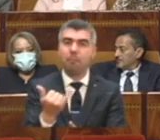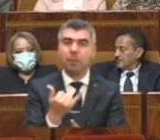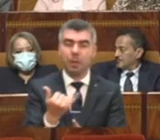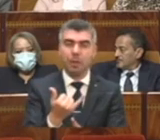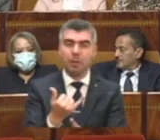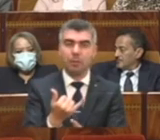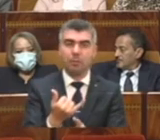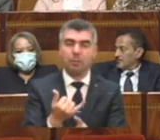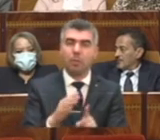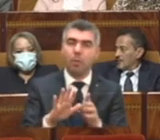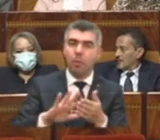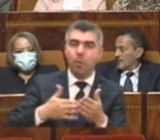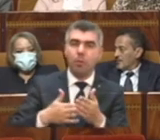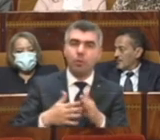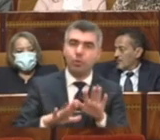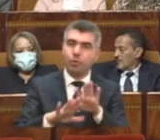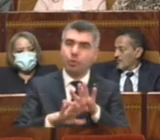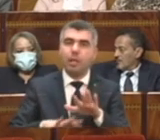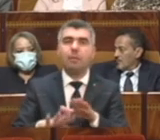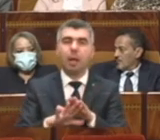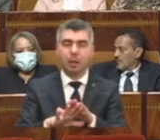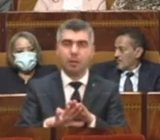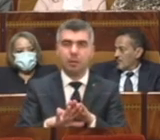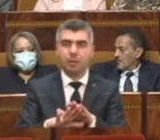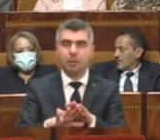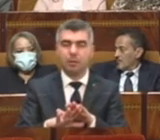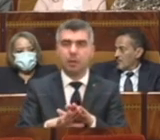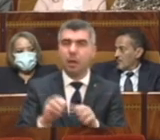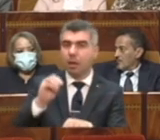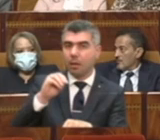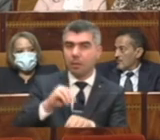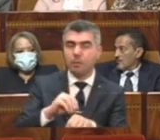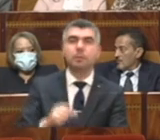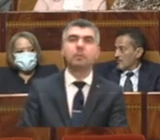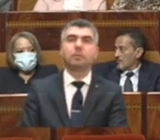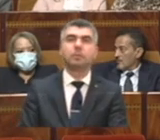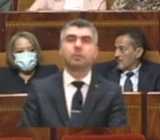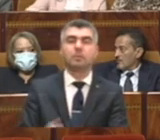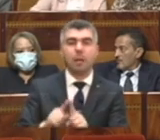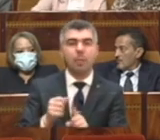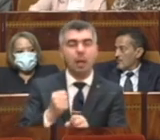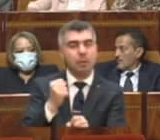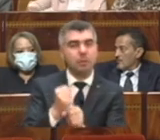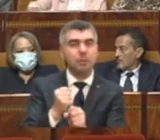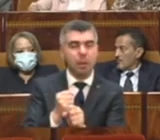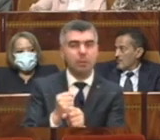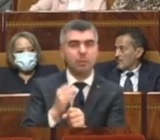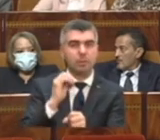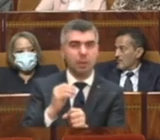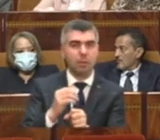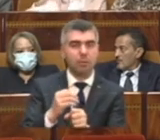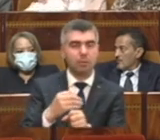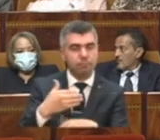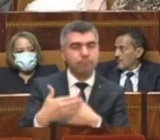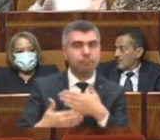الدولة الاجتماعية، ويمكن أيضا نعتبره بأنه هذا العمل اللي غادي يدار ولا هذا الورش هذا اللي غادي يدار